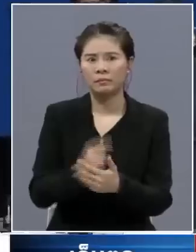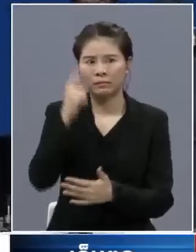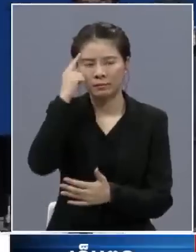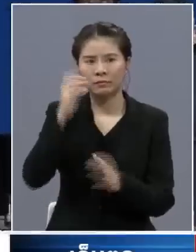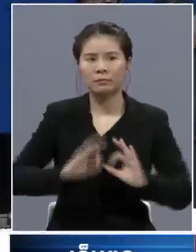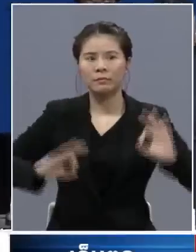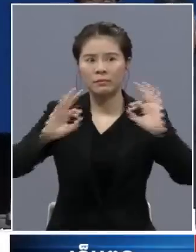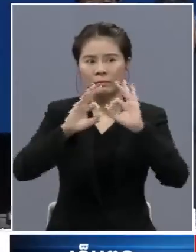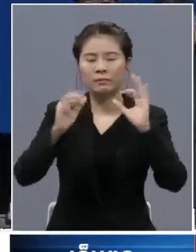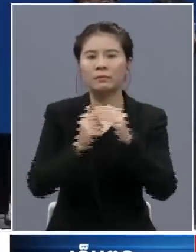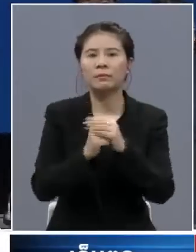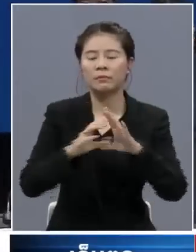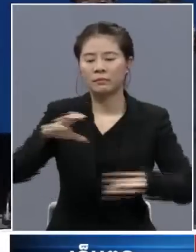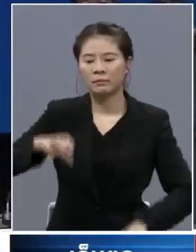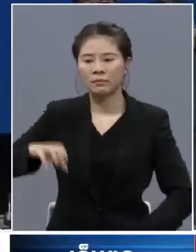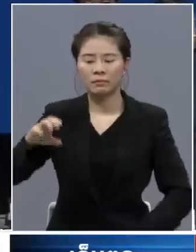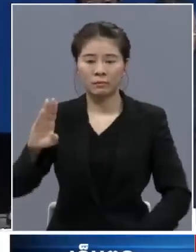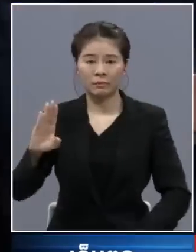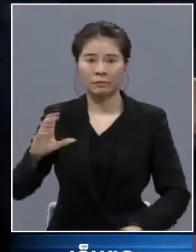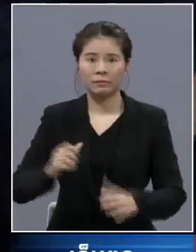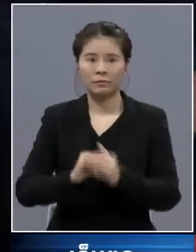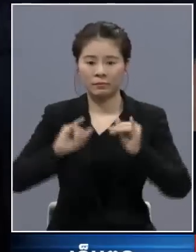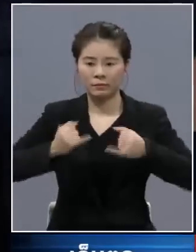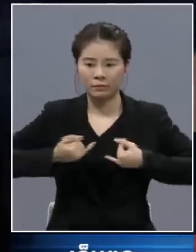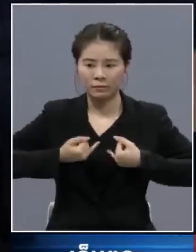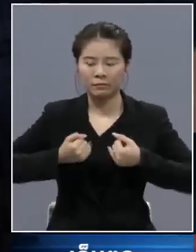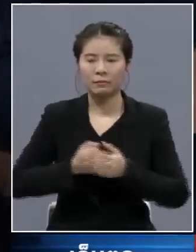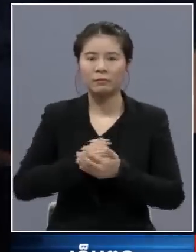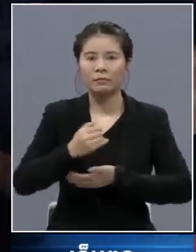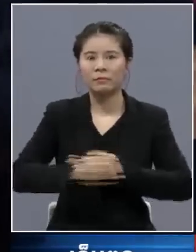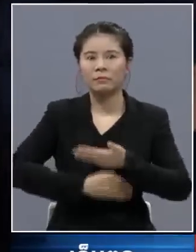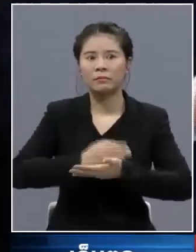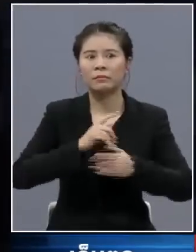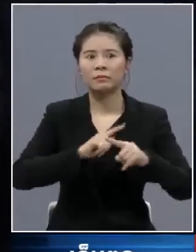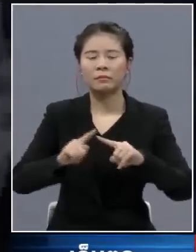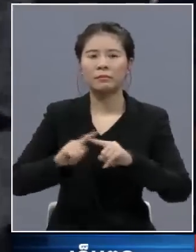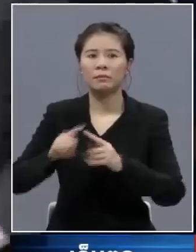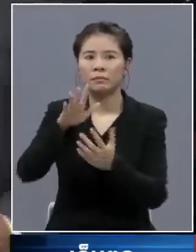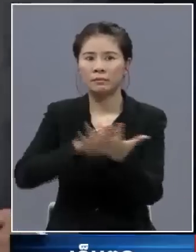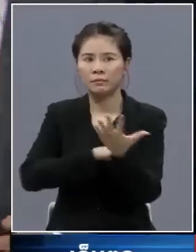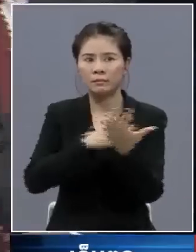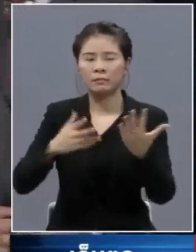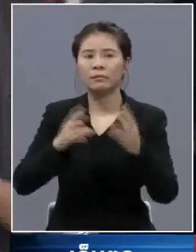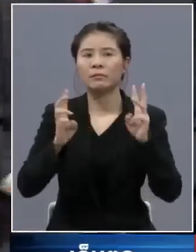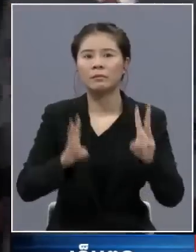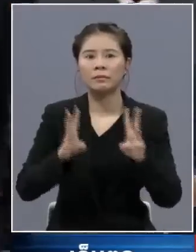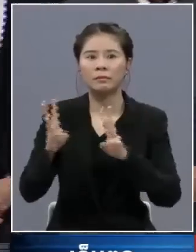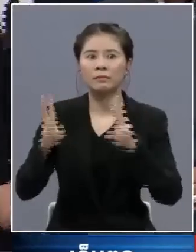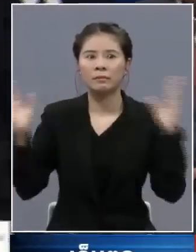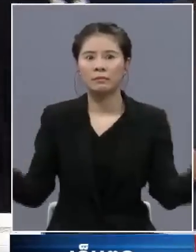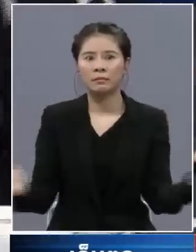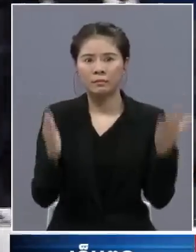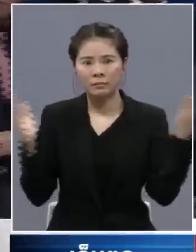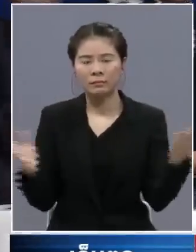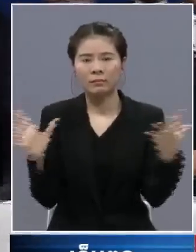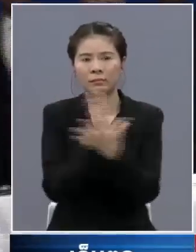ถึงเรทของคนที่เป็นเจ้าของธุรกิจกับผู้ประกอบการด้วยเพราะว่าบางรายเองเนี่ยเขาก็มีแนวทางในการสนับสนุนสมทบเงินประกันสังคม